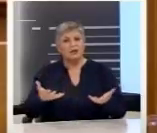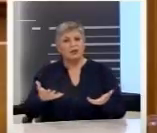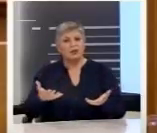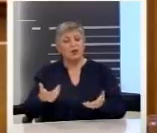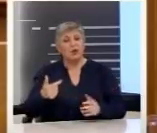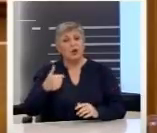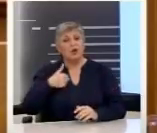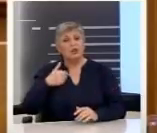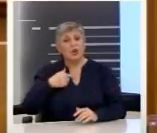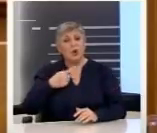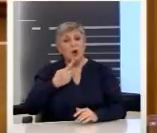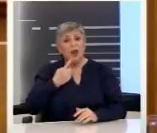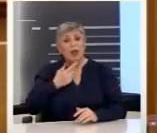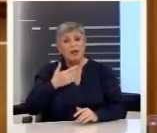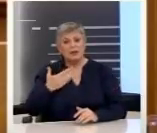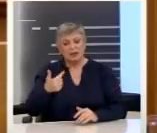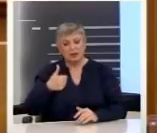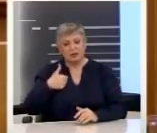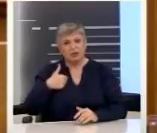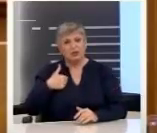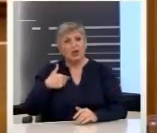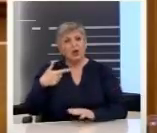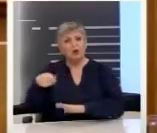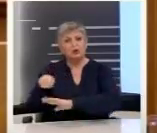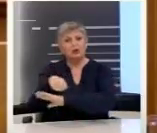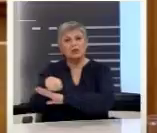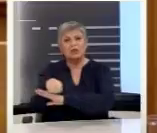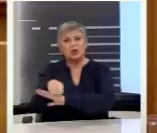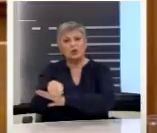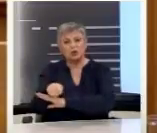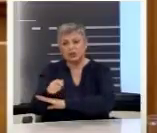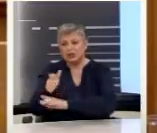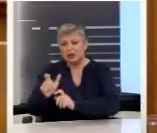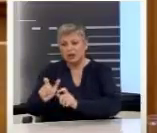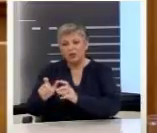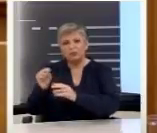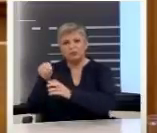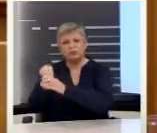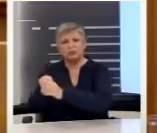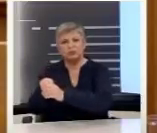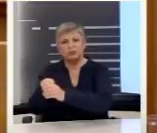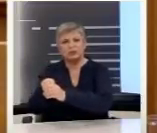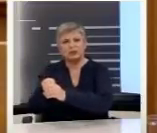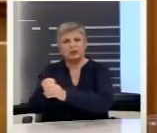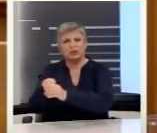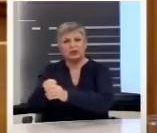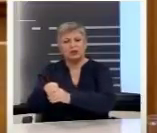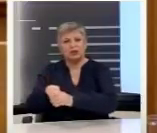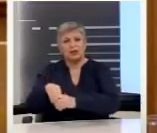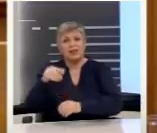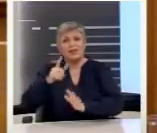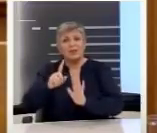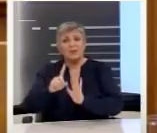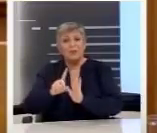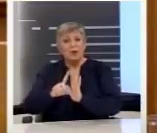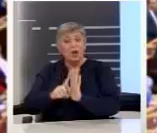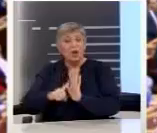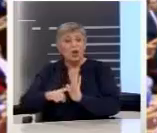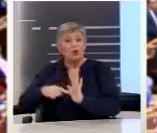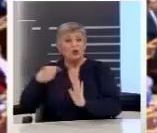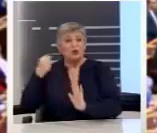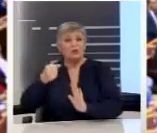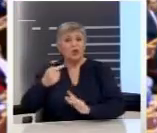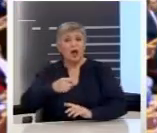της δικαιοσύνης και της δικαστικής έρευνας για αυτή τη μεγαλύτερη υπόθεση ναρκωτικών. Είναι η πρώτη φορά που